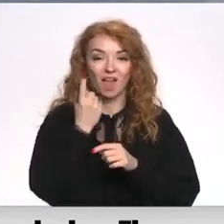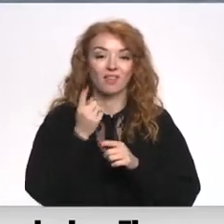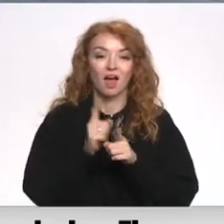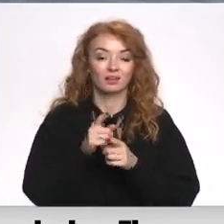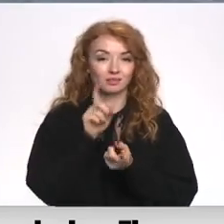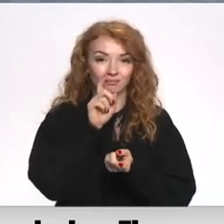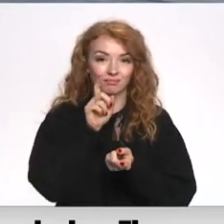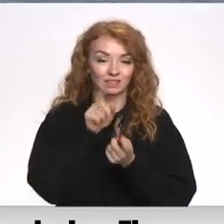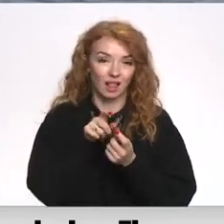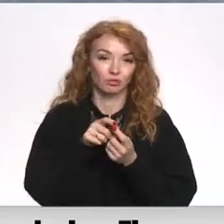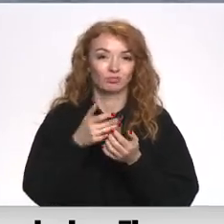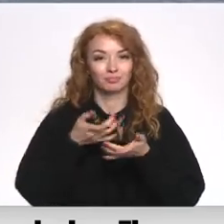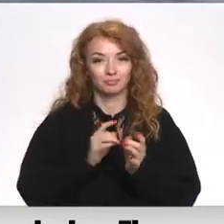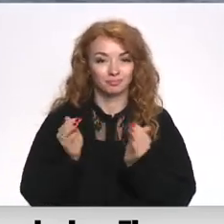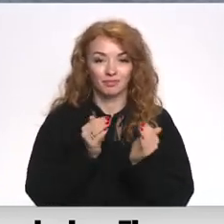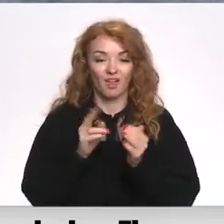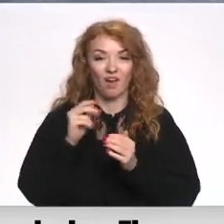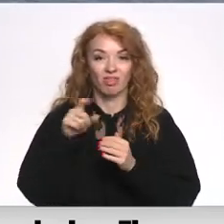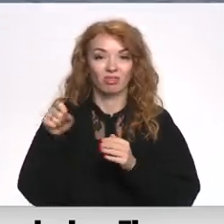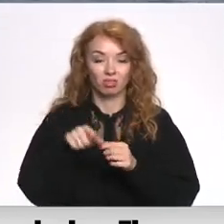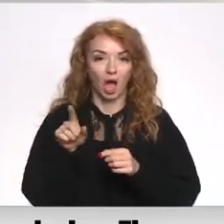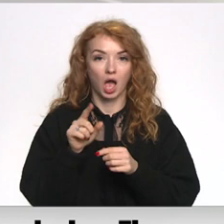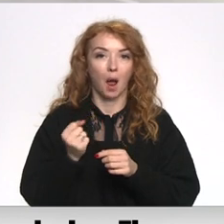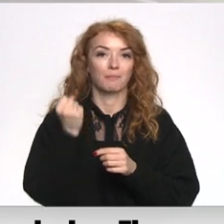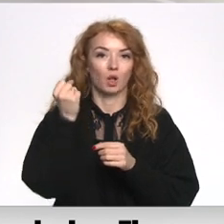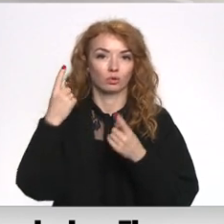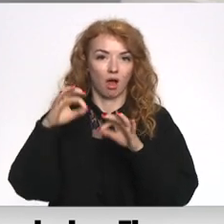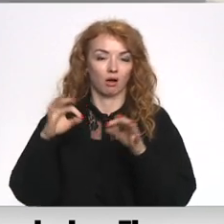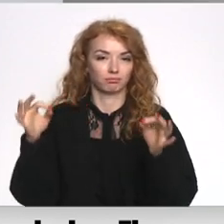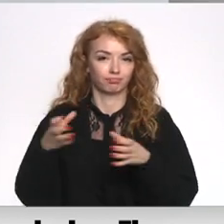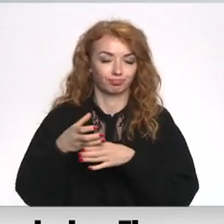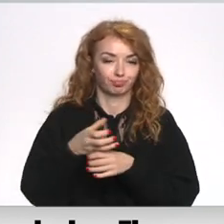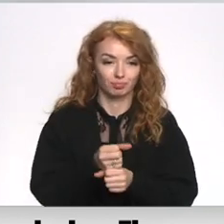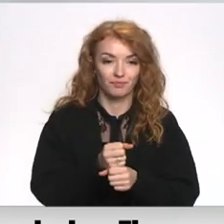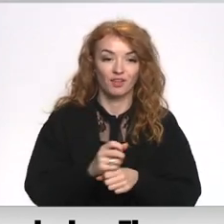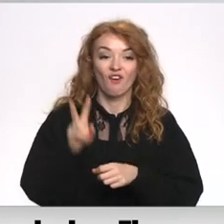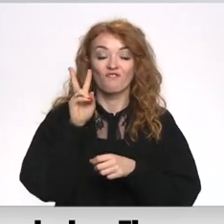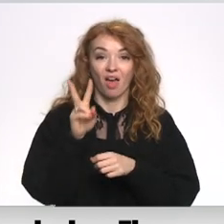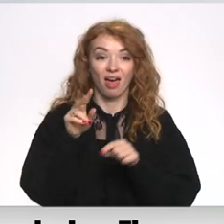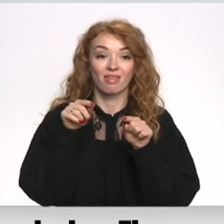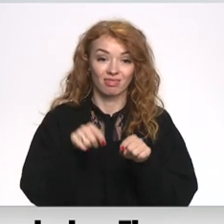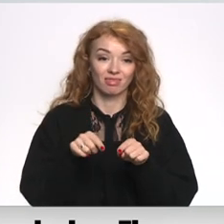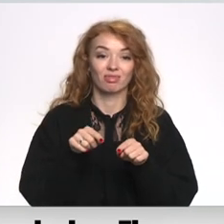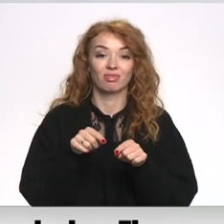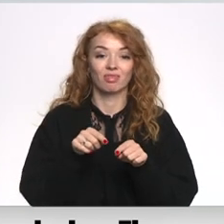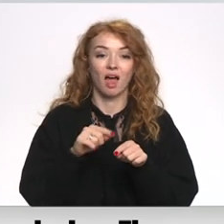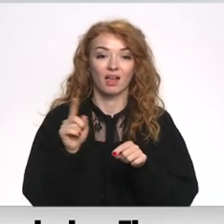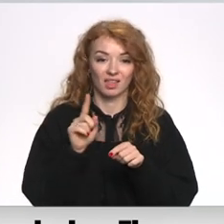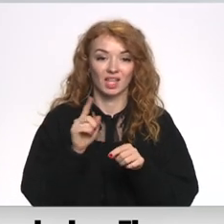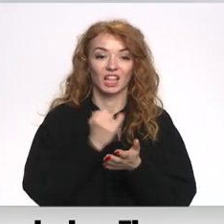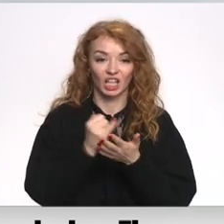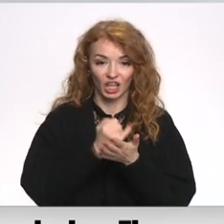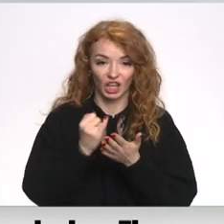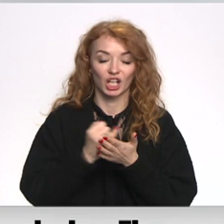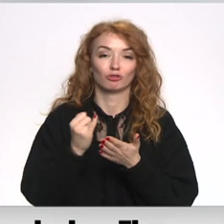izdzīvojošu zivju mazulu, kas liecina, ka laša Ventā kļūst apdraudēt. Ventas gadījumā šķiet, ka arī tā tīrīšana